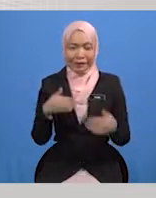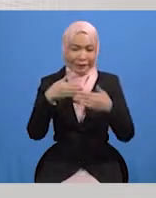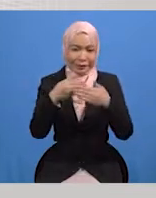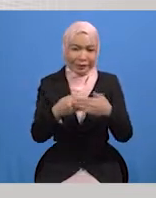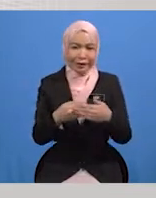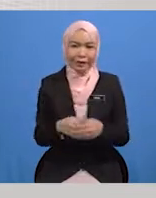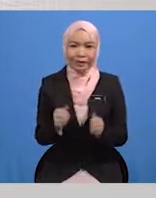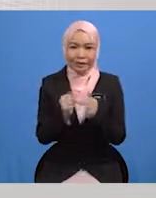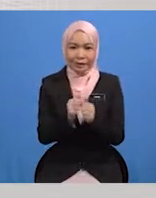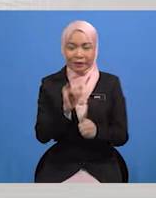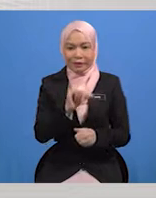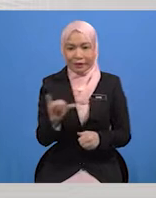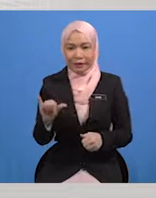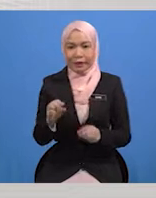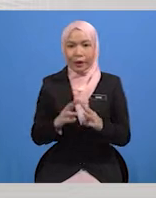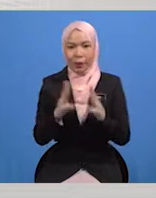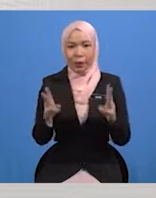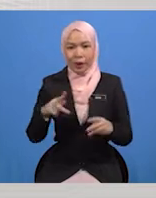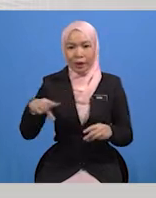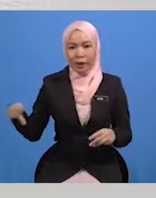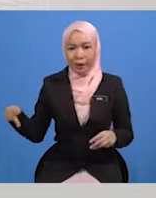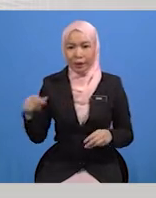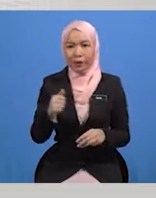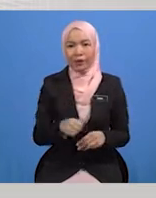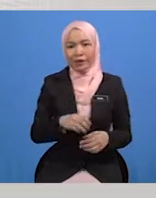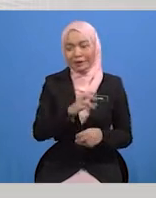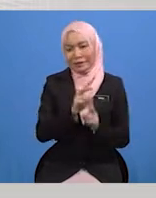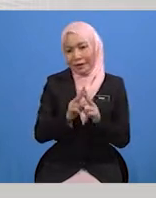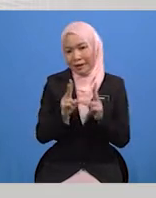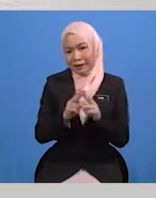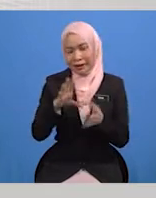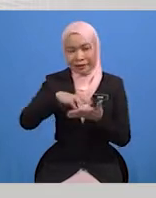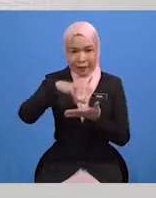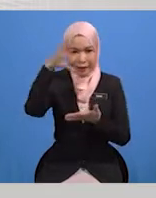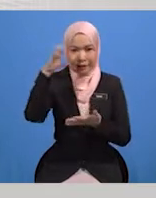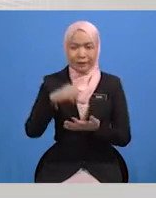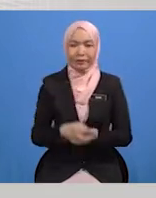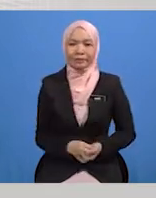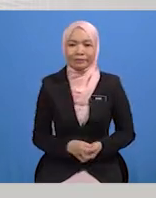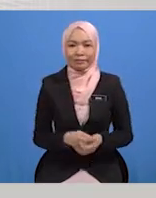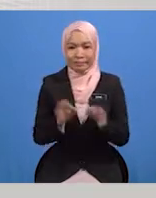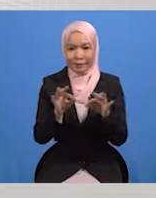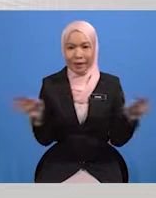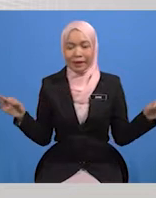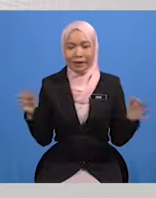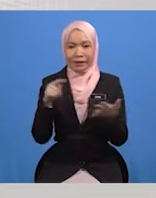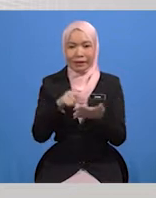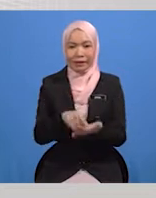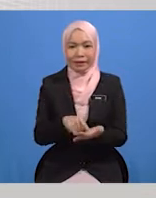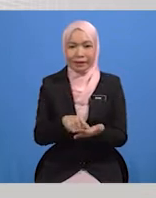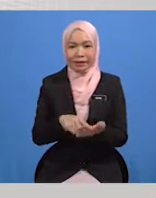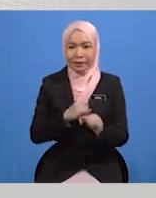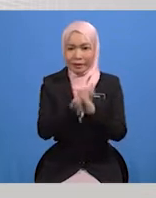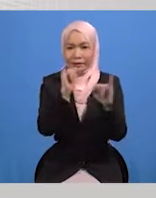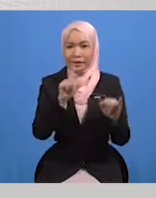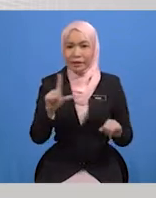dirinya dibesarkan dalam kemewahan. Ayat penegasan.